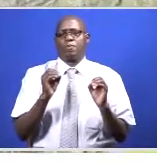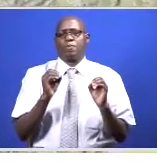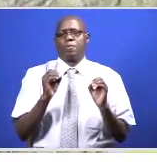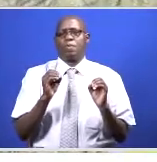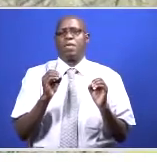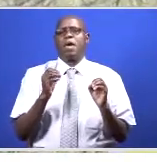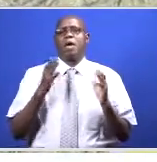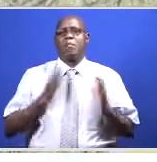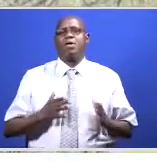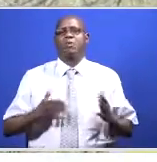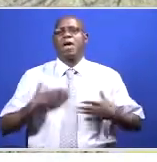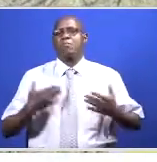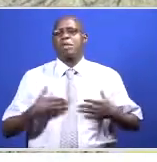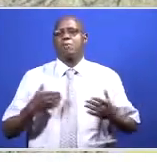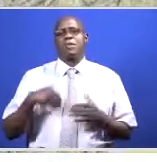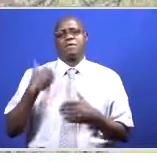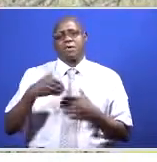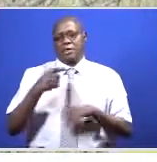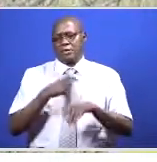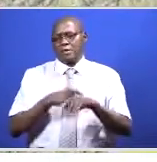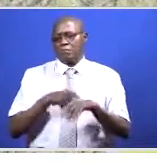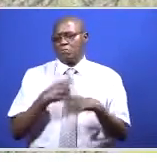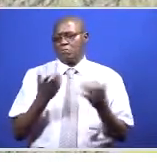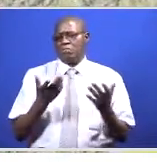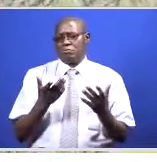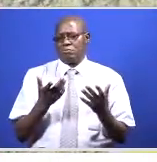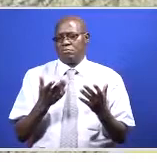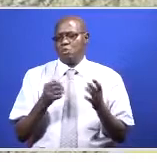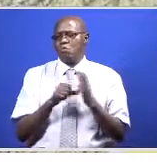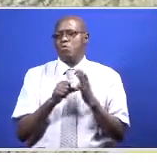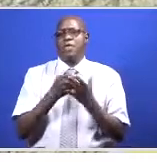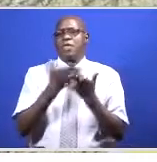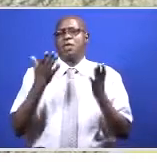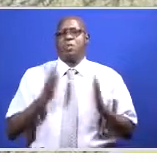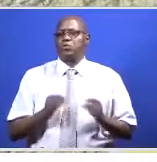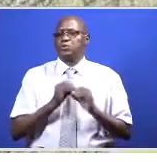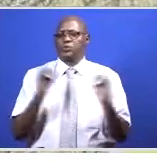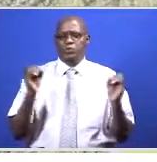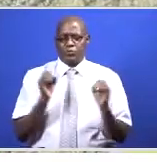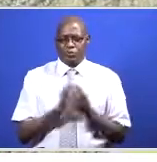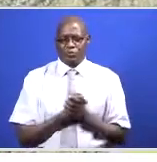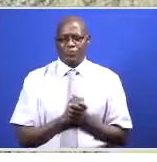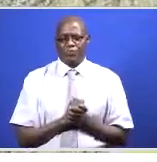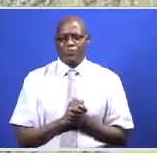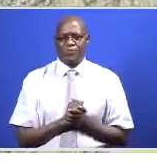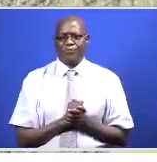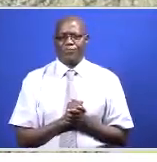wa furaha saa zote. Hana uhasama na mtu yeyote. Grace Wangoi, Pop TV News Watch.